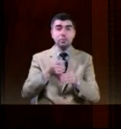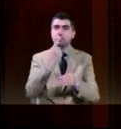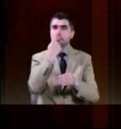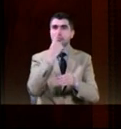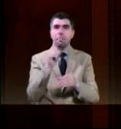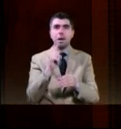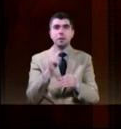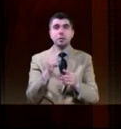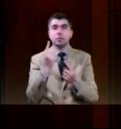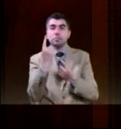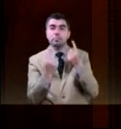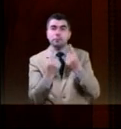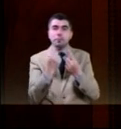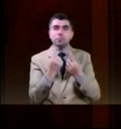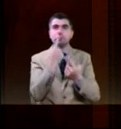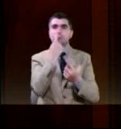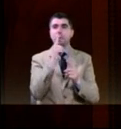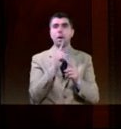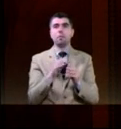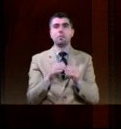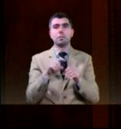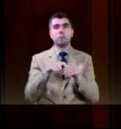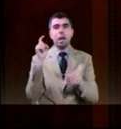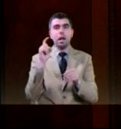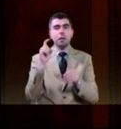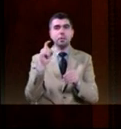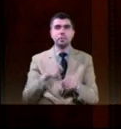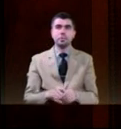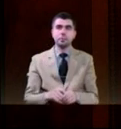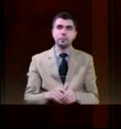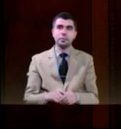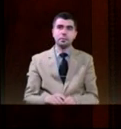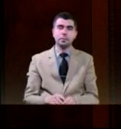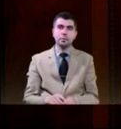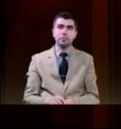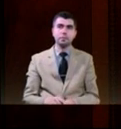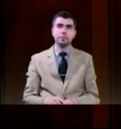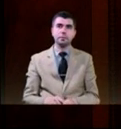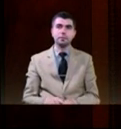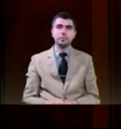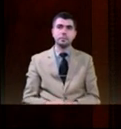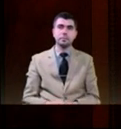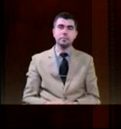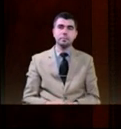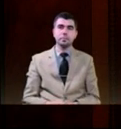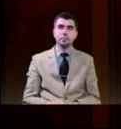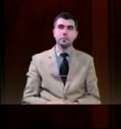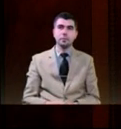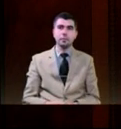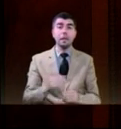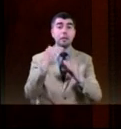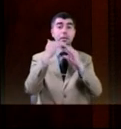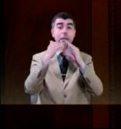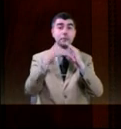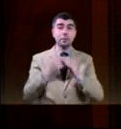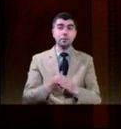تصوت ضده، امتنعت عن التصويت. يا كسيتي ما عدا نقابه واحده امتنعت عن التصويت، وصفتوا لنا هذاك.